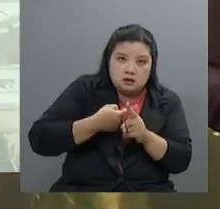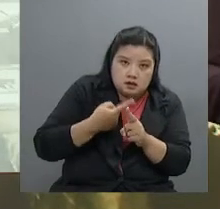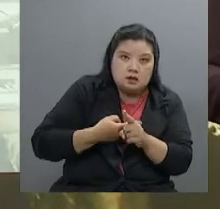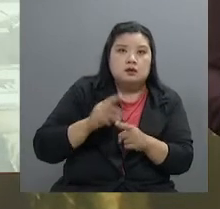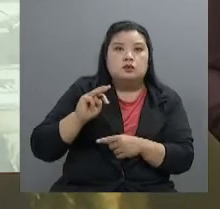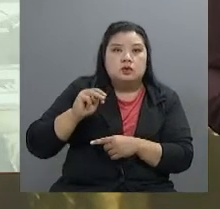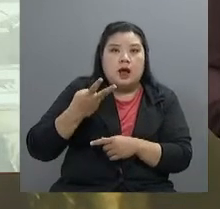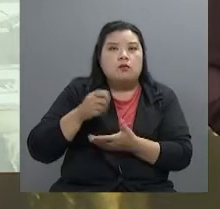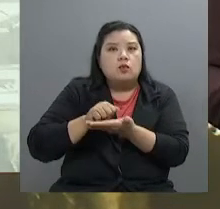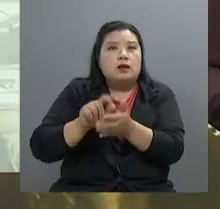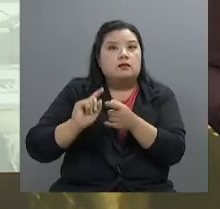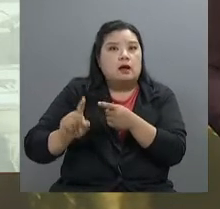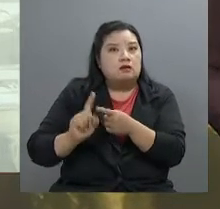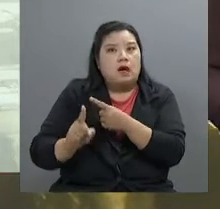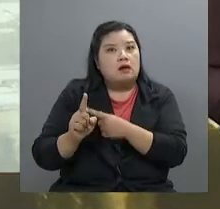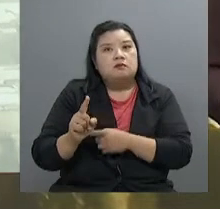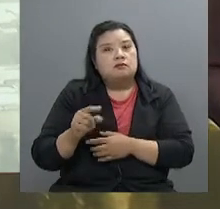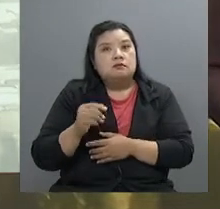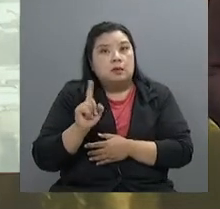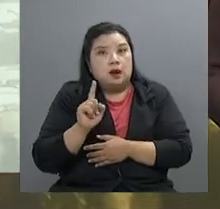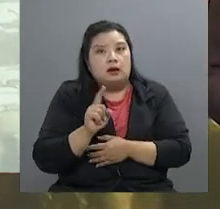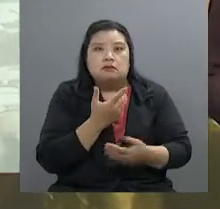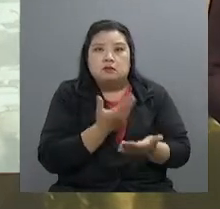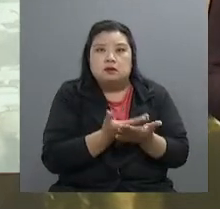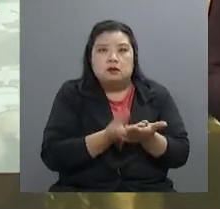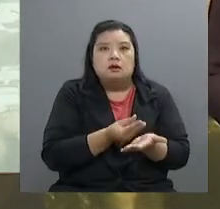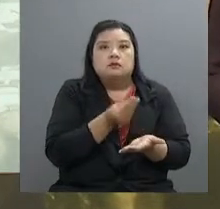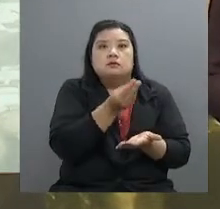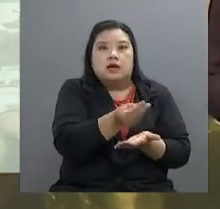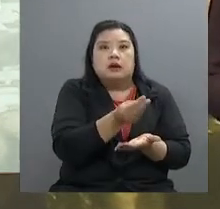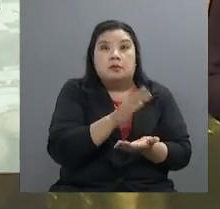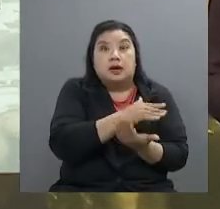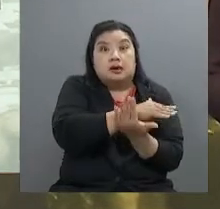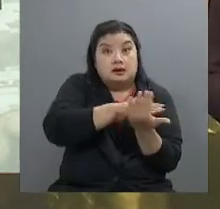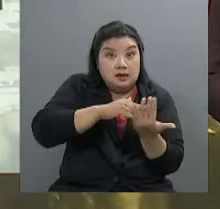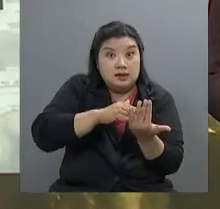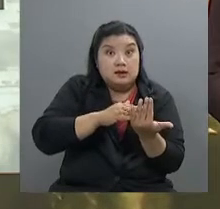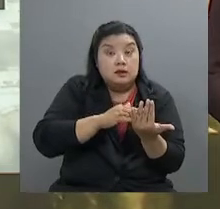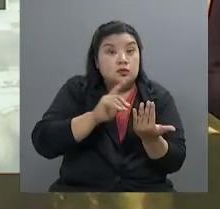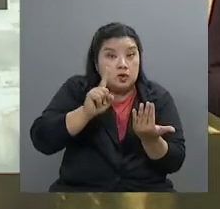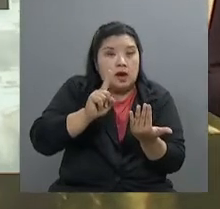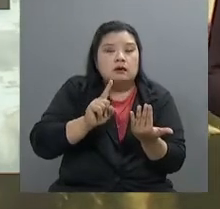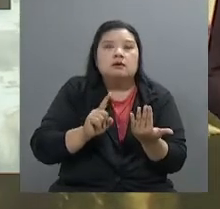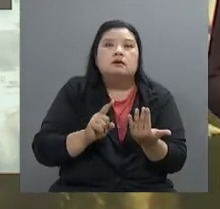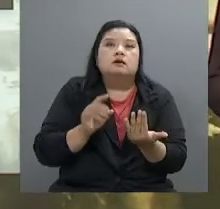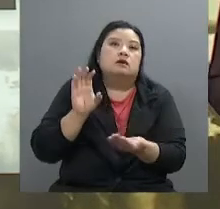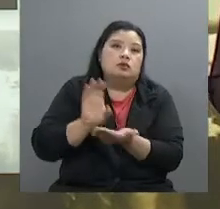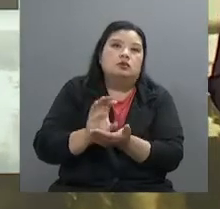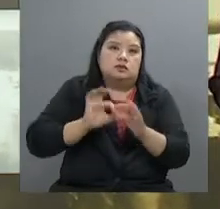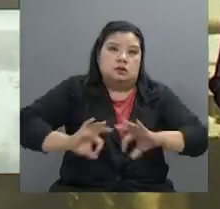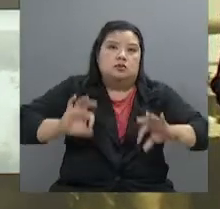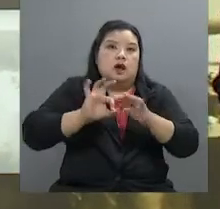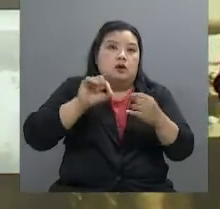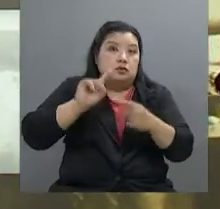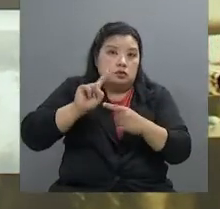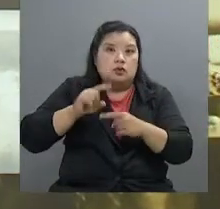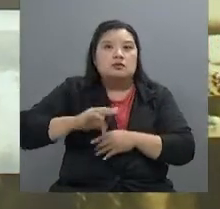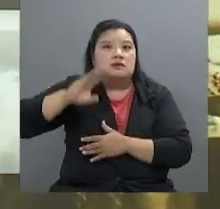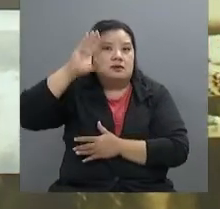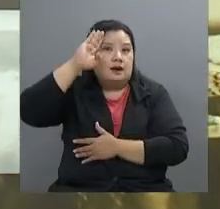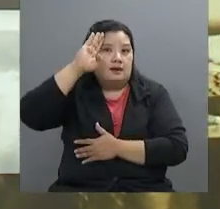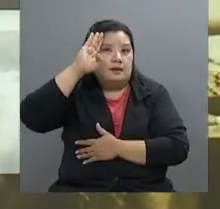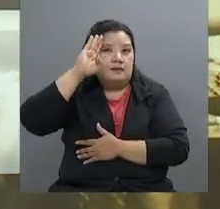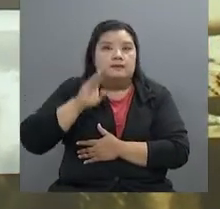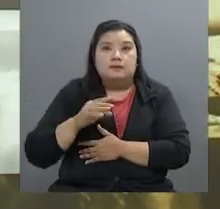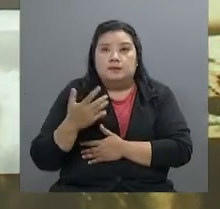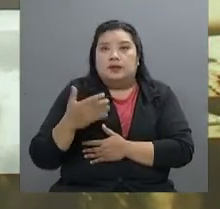ซึ่งมีสัดส่วนมากกว่าครึ่งนึงของงบประมาณทั้งหมดของกองทัพนะคะโดยจะผ่านงบประมาณบางส่วนเนี่ยไป